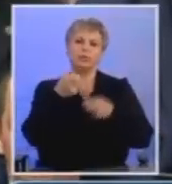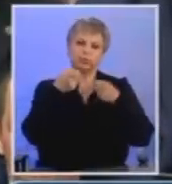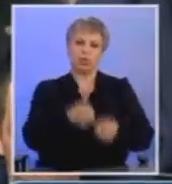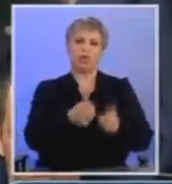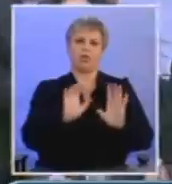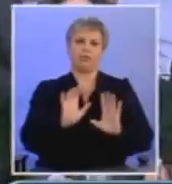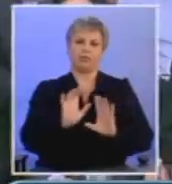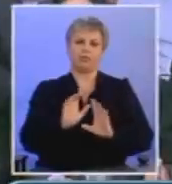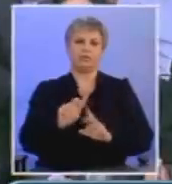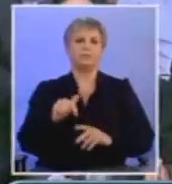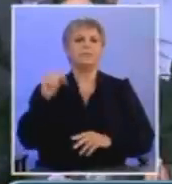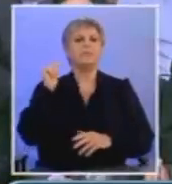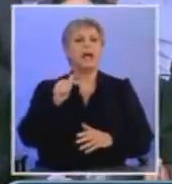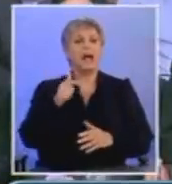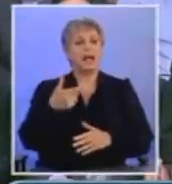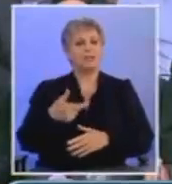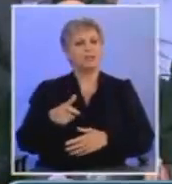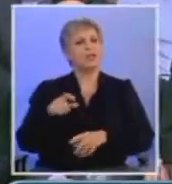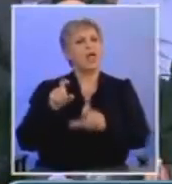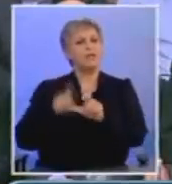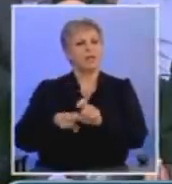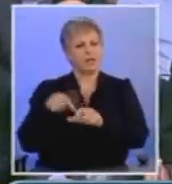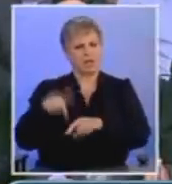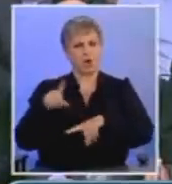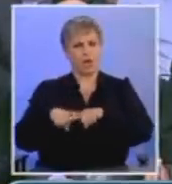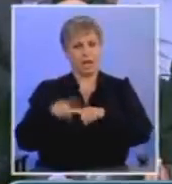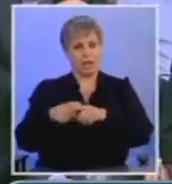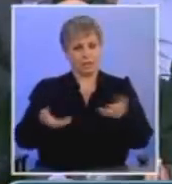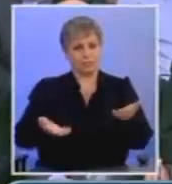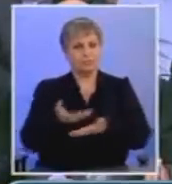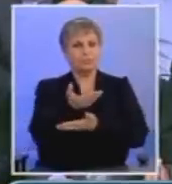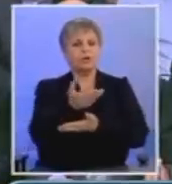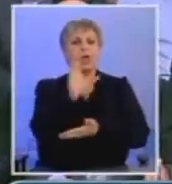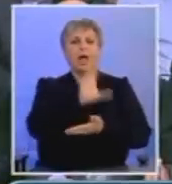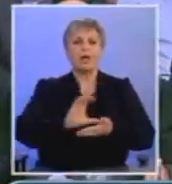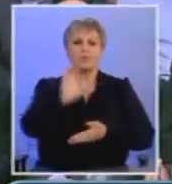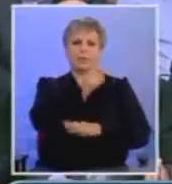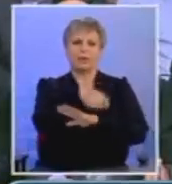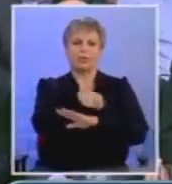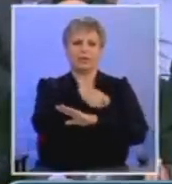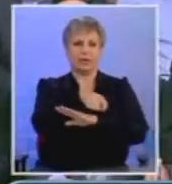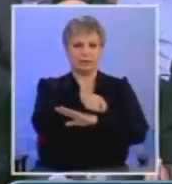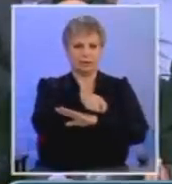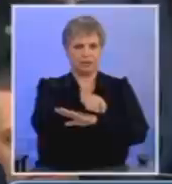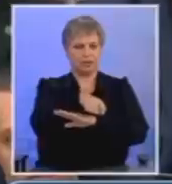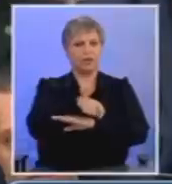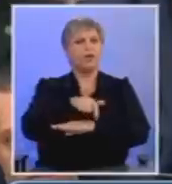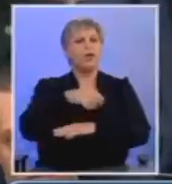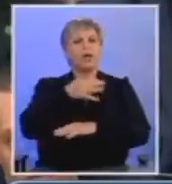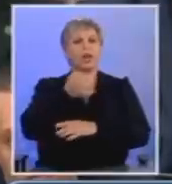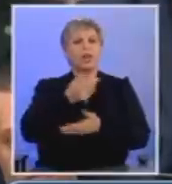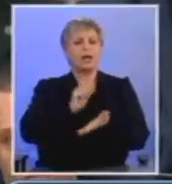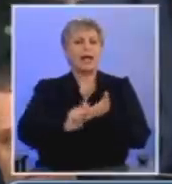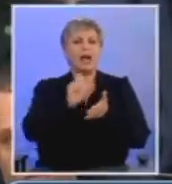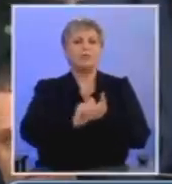της προσφυγής της εταιρείας αυτής, η απόρριψη του αιτήματος από την Ευρωπαϊκή Κεντρική